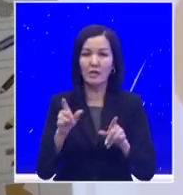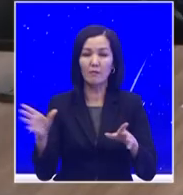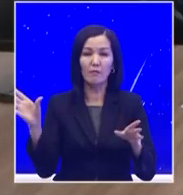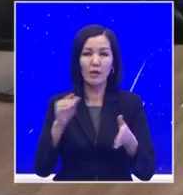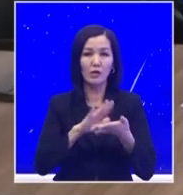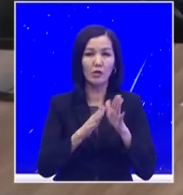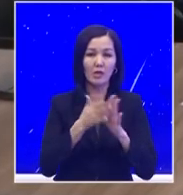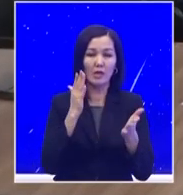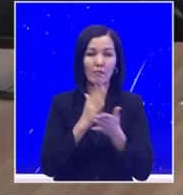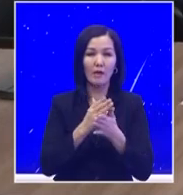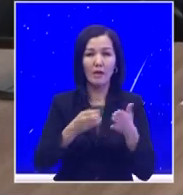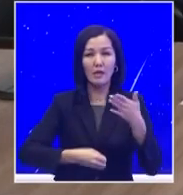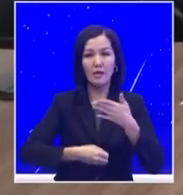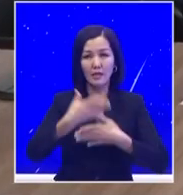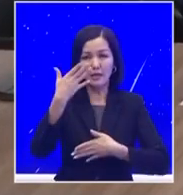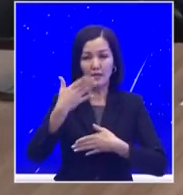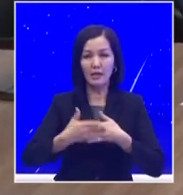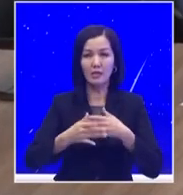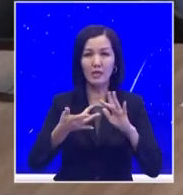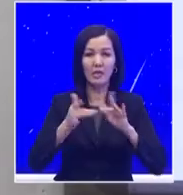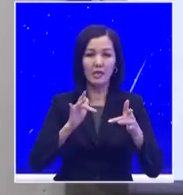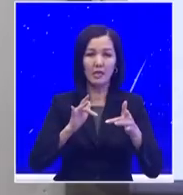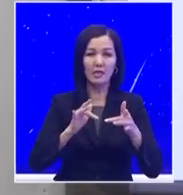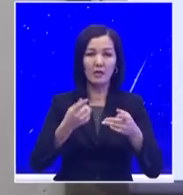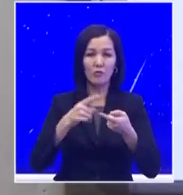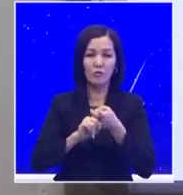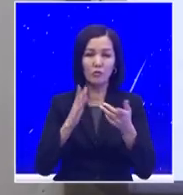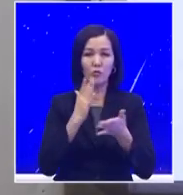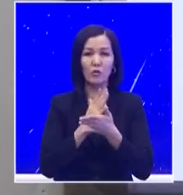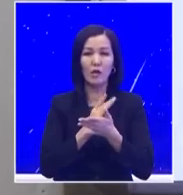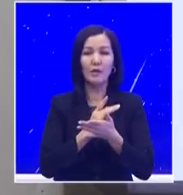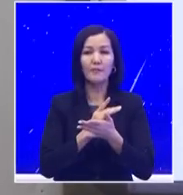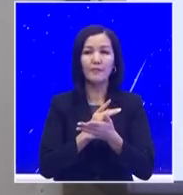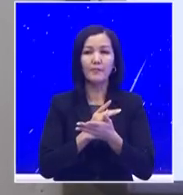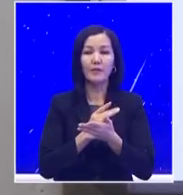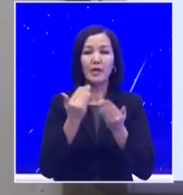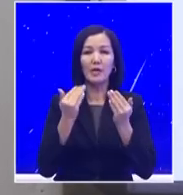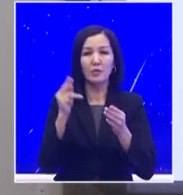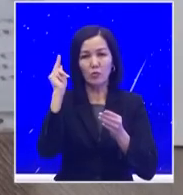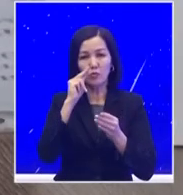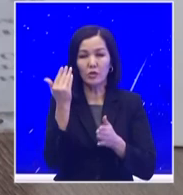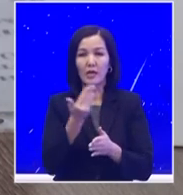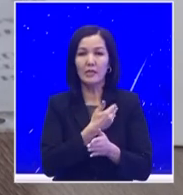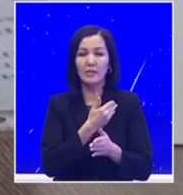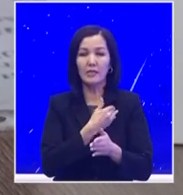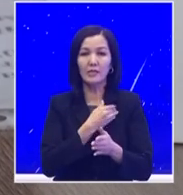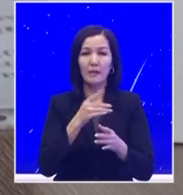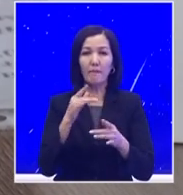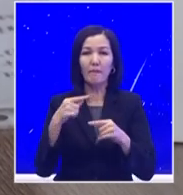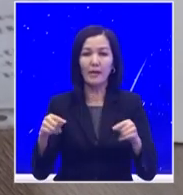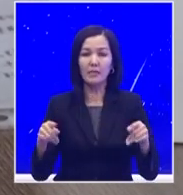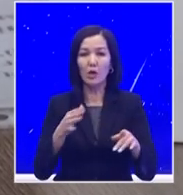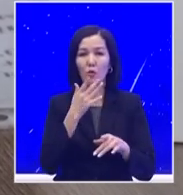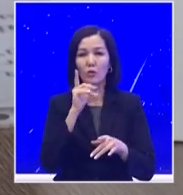жағдай жасалған интерактивті тақта, интернет желісі іске қосулы. Бір айта кетерлігі, курсқа әсіресе өзге ұлттардан